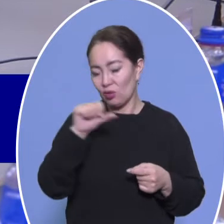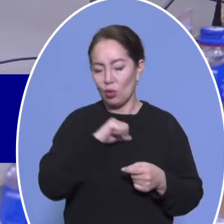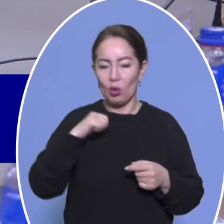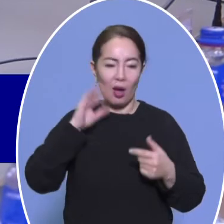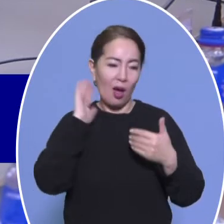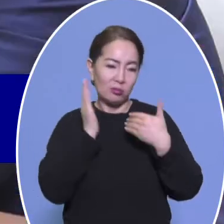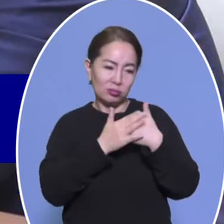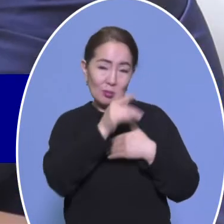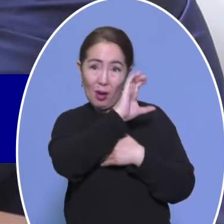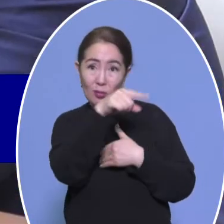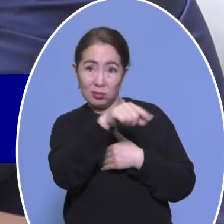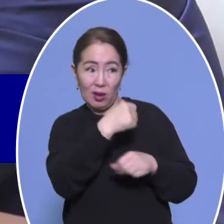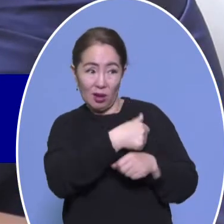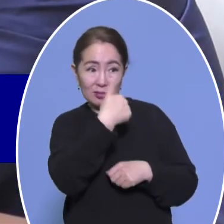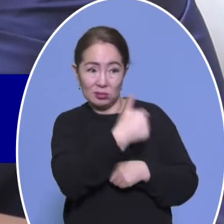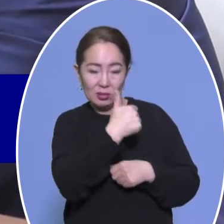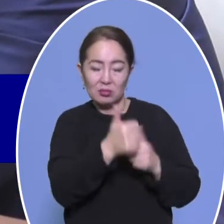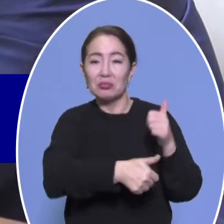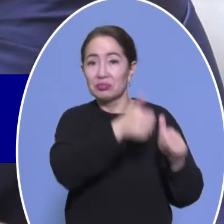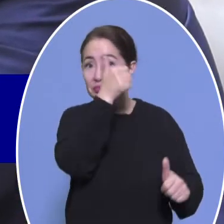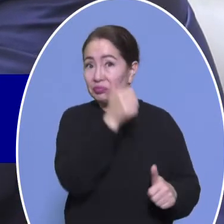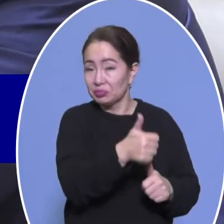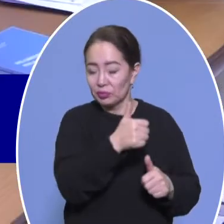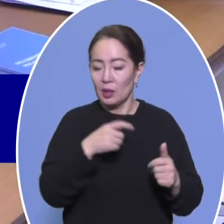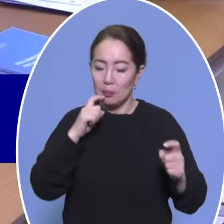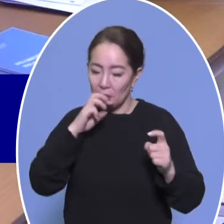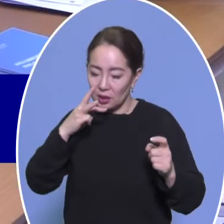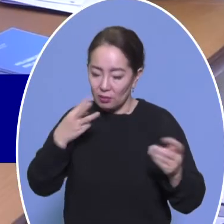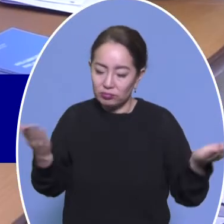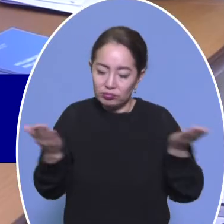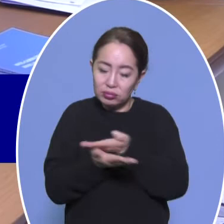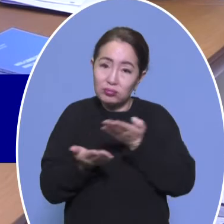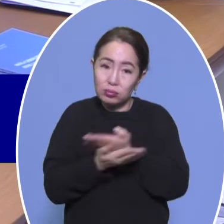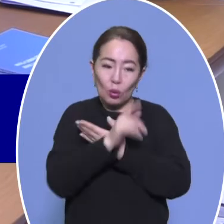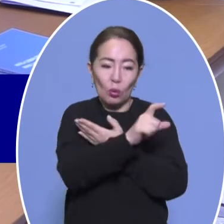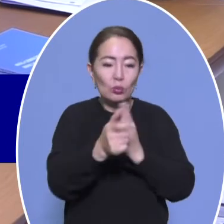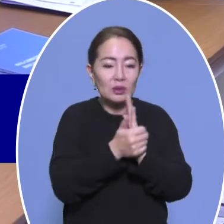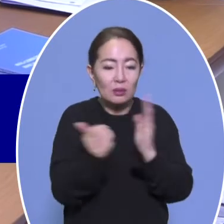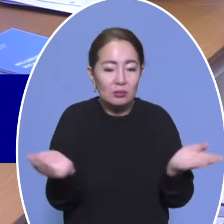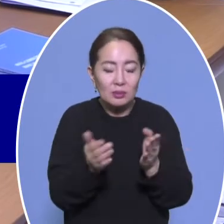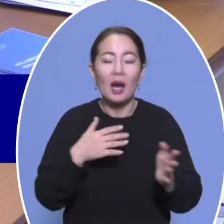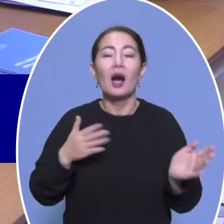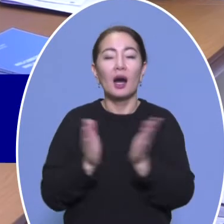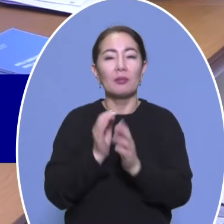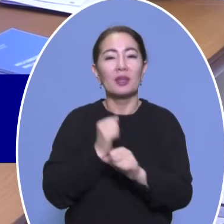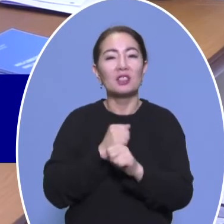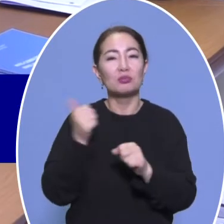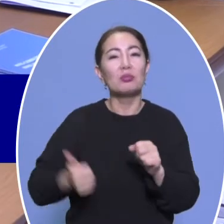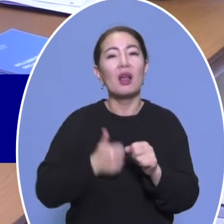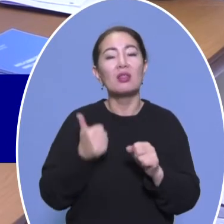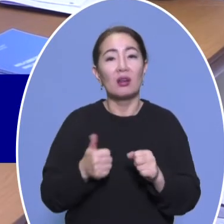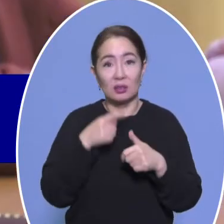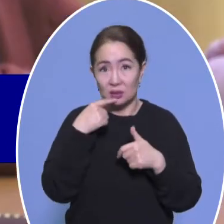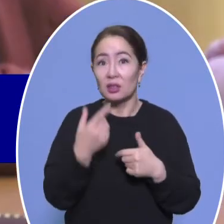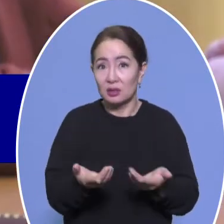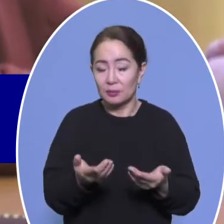буй ажлуудыг өндөрөөж авилгын эсрэг бодлого боловсруулах харилцан мэдээлэл солилцох албан хаагчдыг чадваржуулах чиглэлд хамтран ажиллахад бэлэн байгаагаа илэрхийллээ.